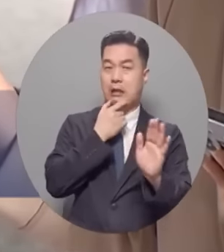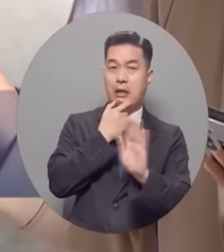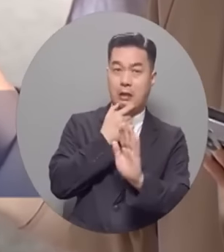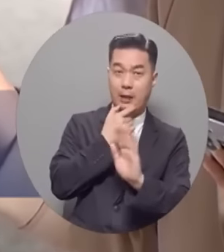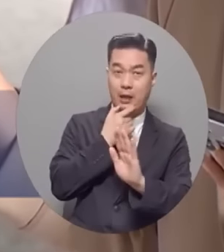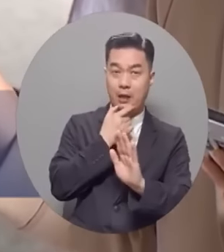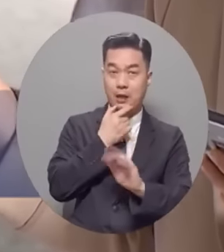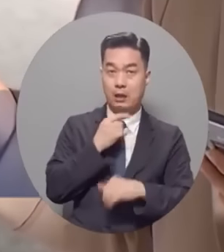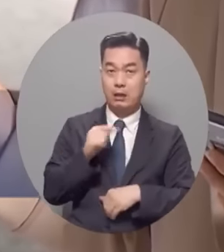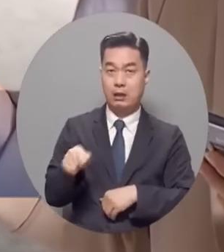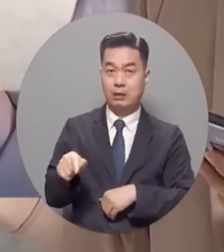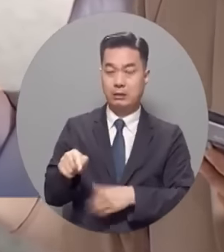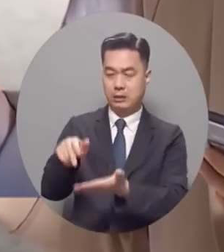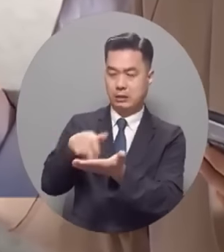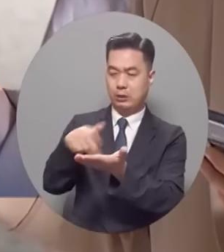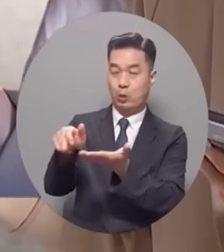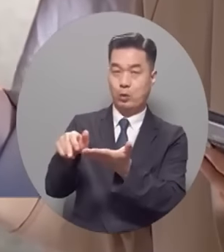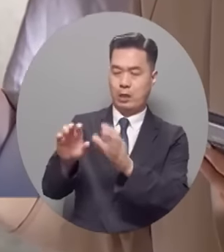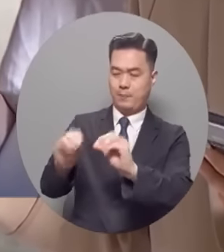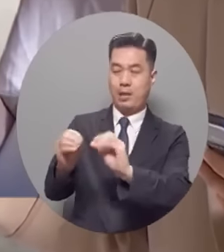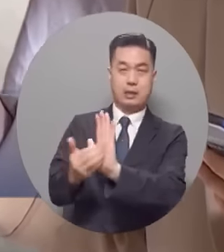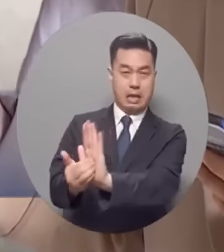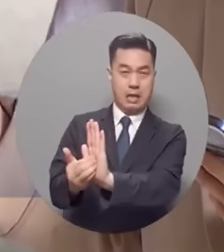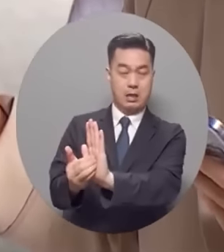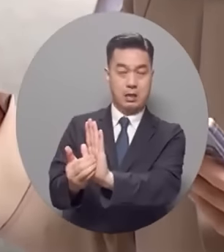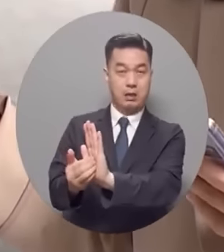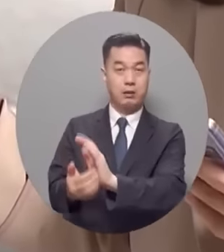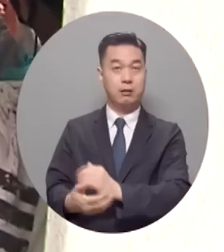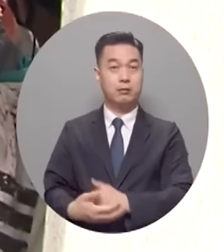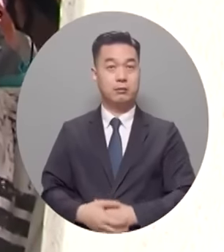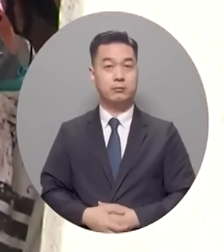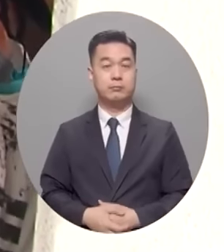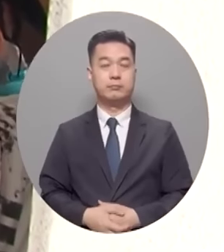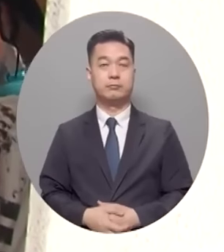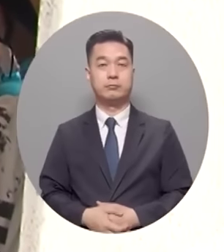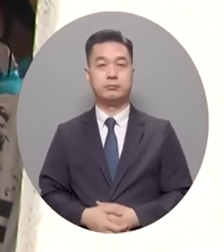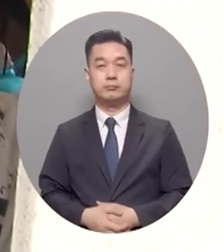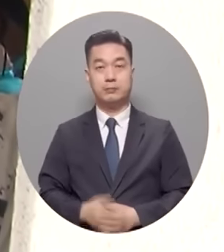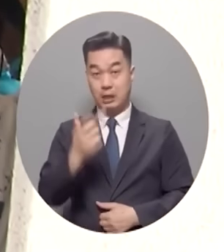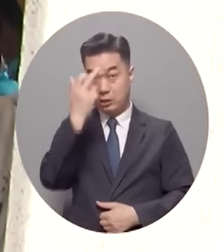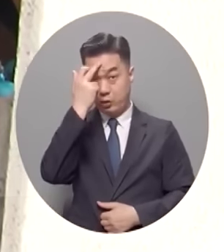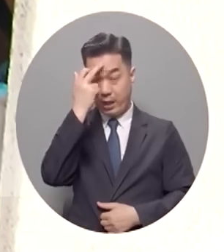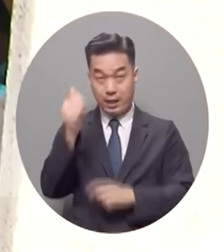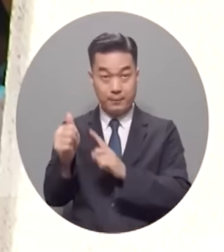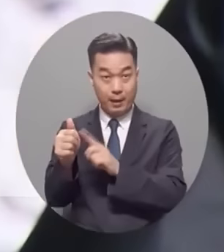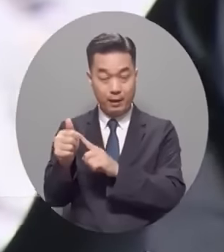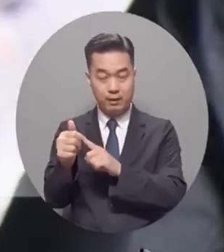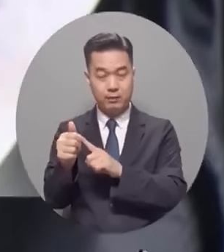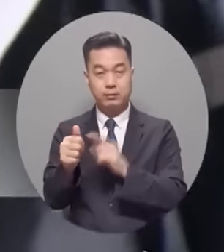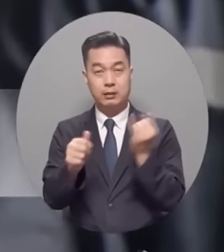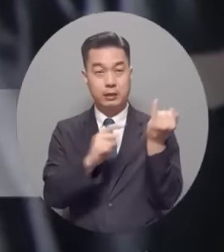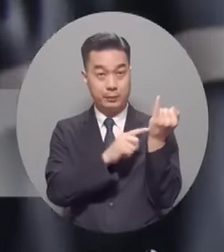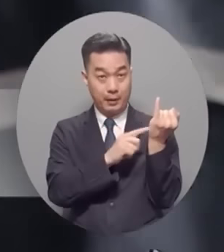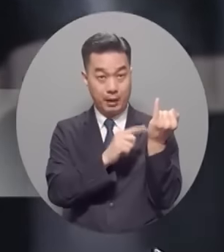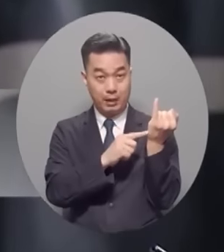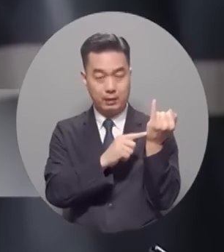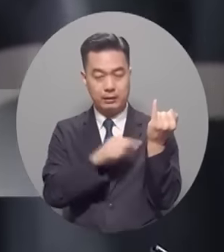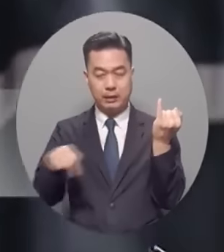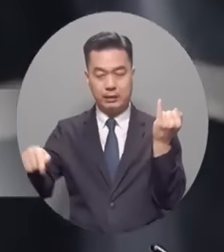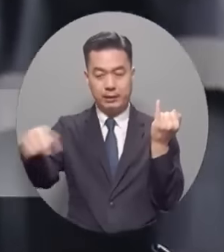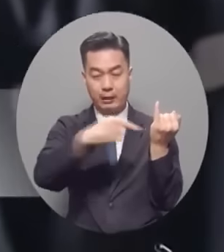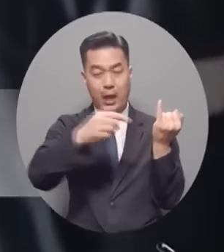받고 그 사람 카톡도 차단하고 최재형 목사가 김 여사에게 제3자의 인사청탁을 하는